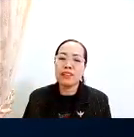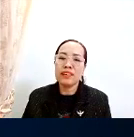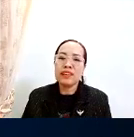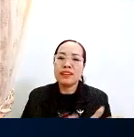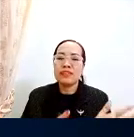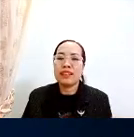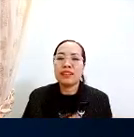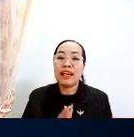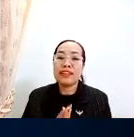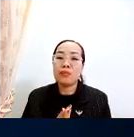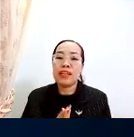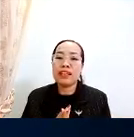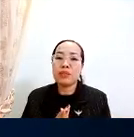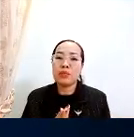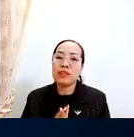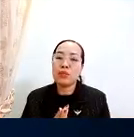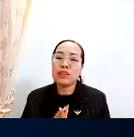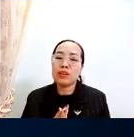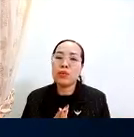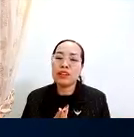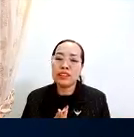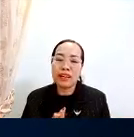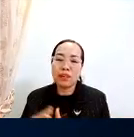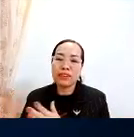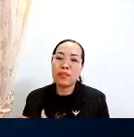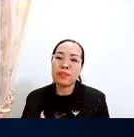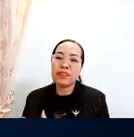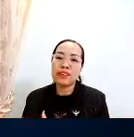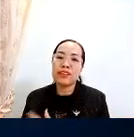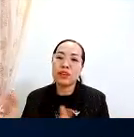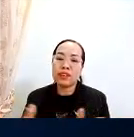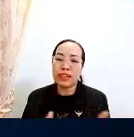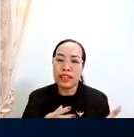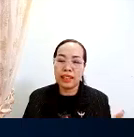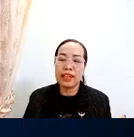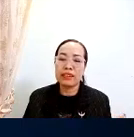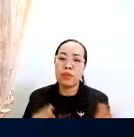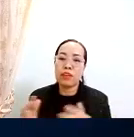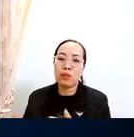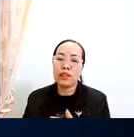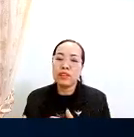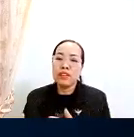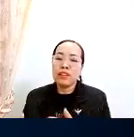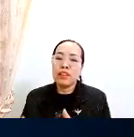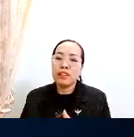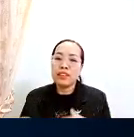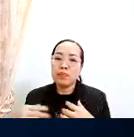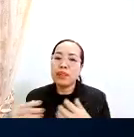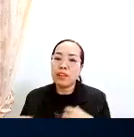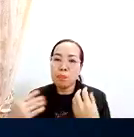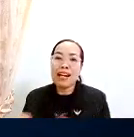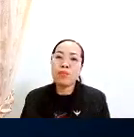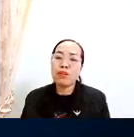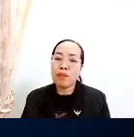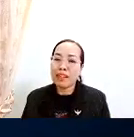khoai rương nẹt chật khang nhom tha nhom thua tô mi cuột cha quạt đập nơ rương tôi tai thẳng cái thua quạt chị